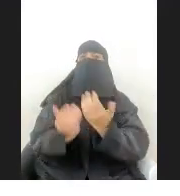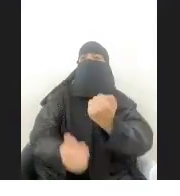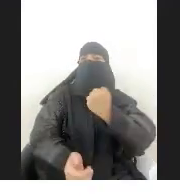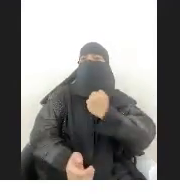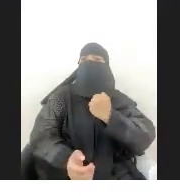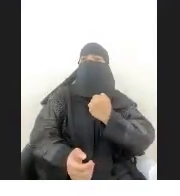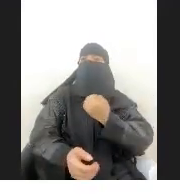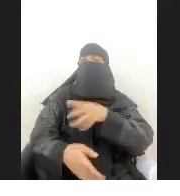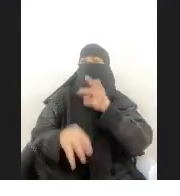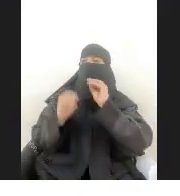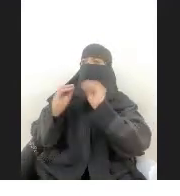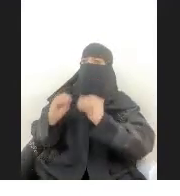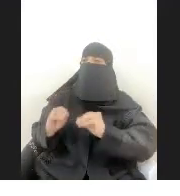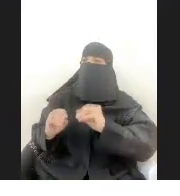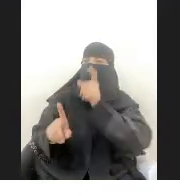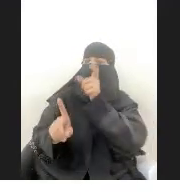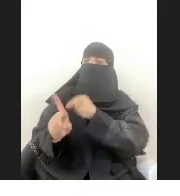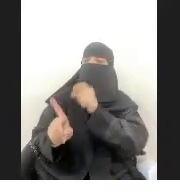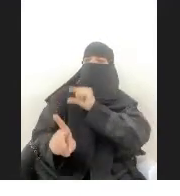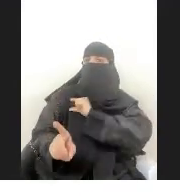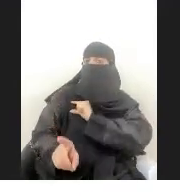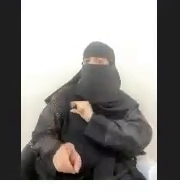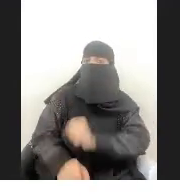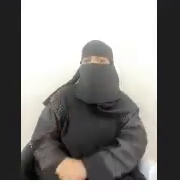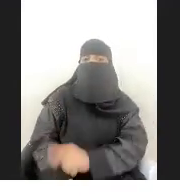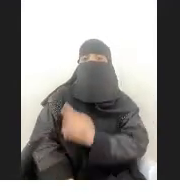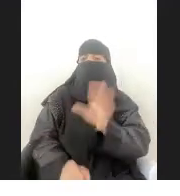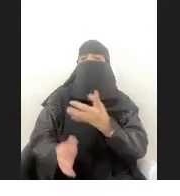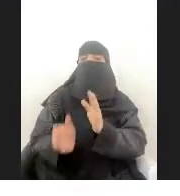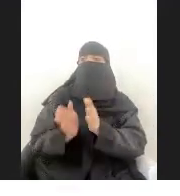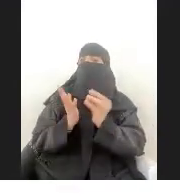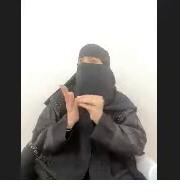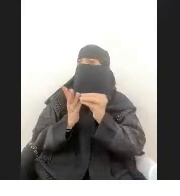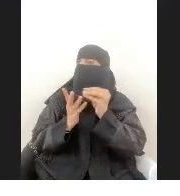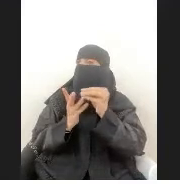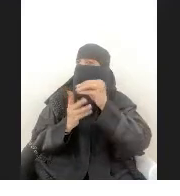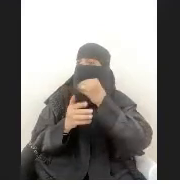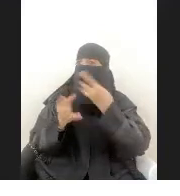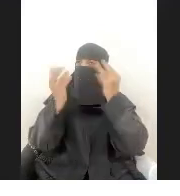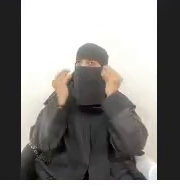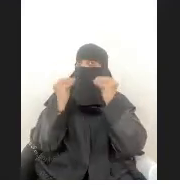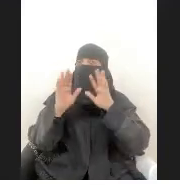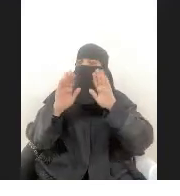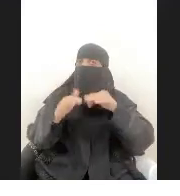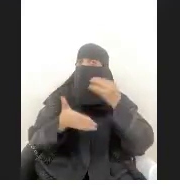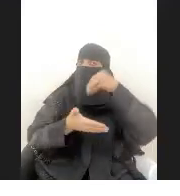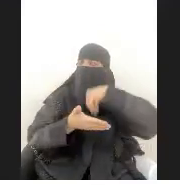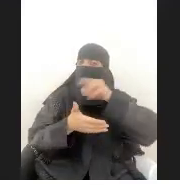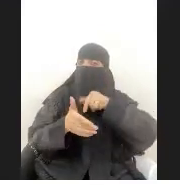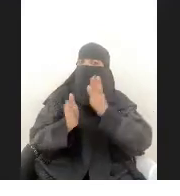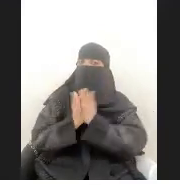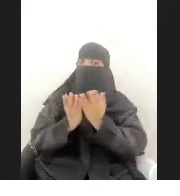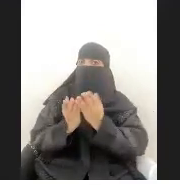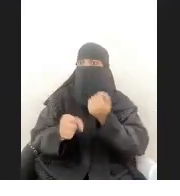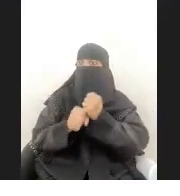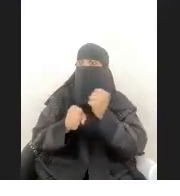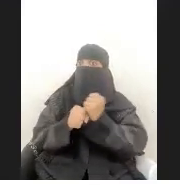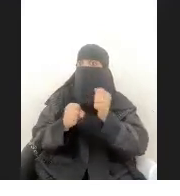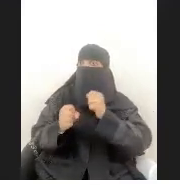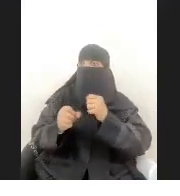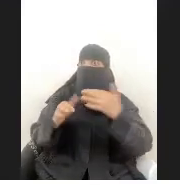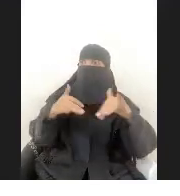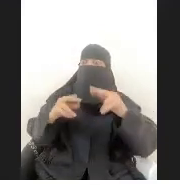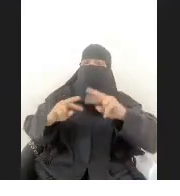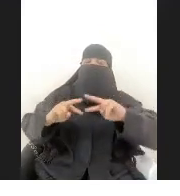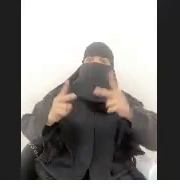بيدرسها، إيش المكونات الموجودة في هذه المادة اللي ممكن تنفذها بشكل مختلف عما كنت عليه في